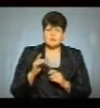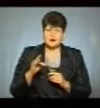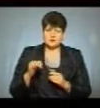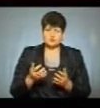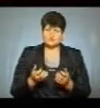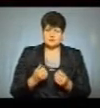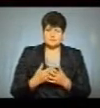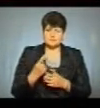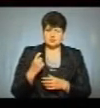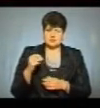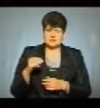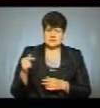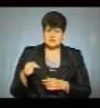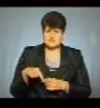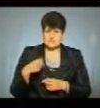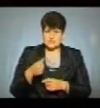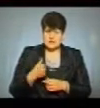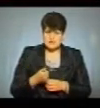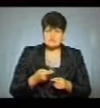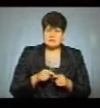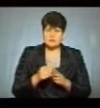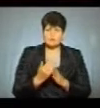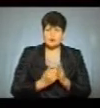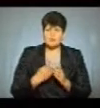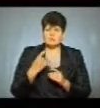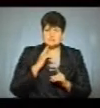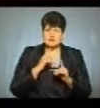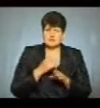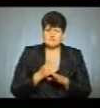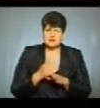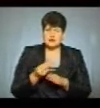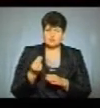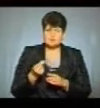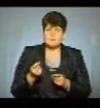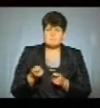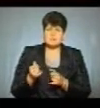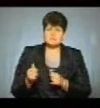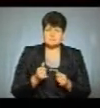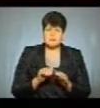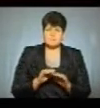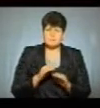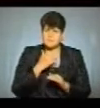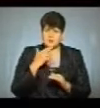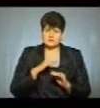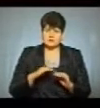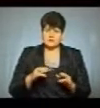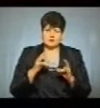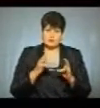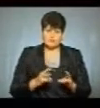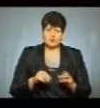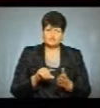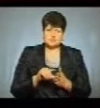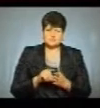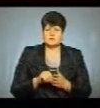отримав близько 100 тисяч гривень на цей рік. За цією програмою обласна рада виділяє кошти малозабезпеченим, багатодітним сім'ям, травмованим учасникам